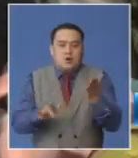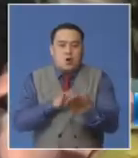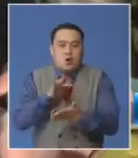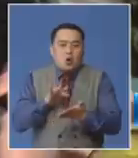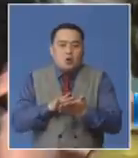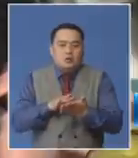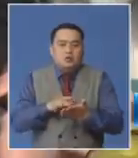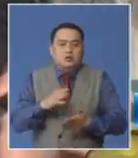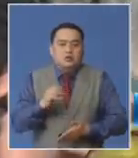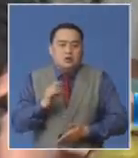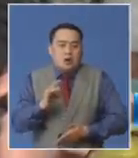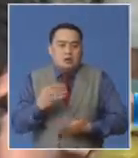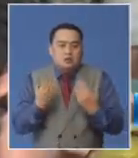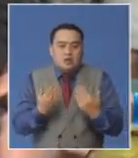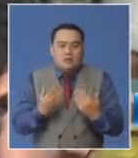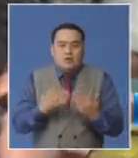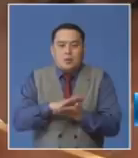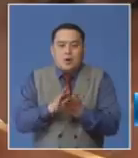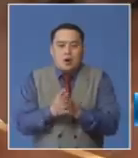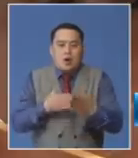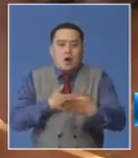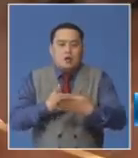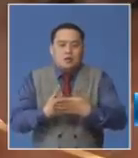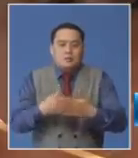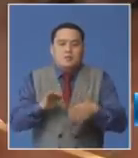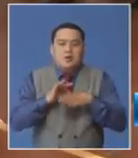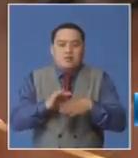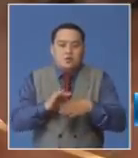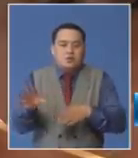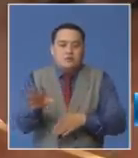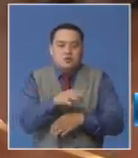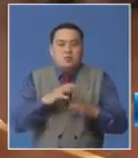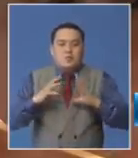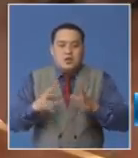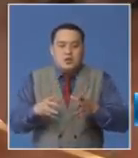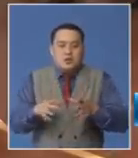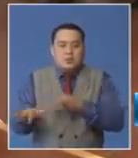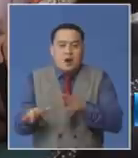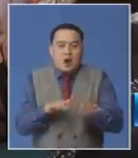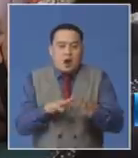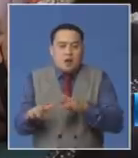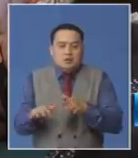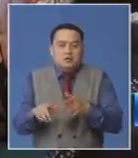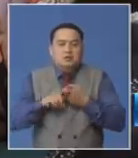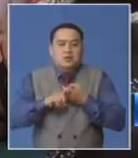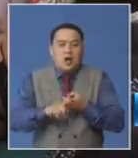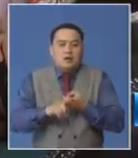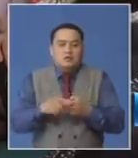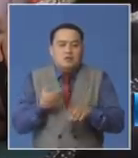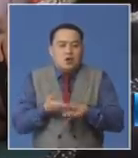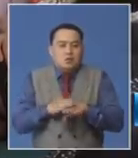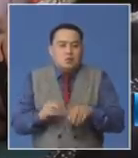шана are back to сова сегодня медиация активно практикуется во всем мире процесс непродолжителен ее в зависимости от тяжести